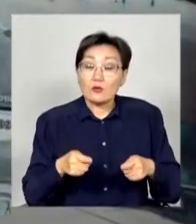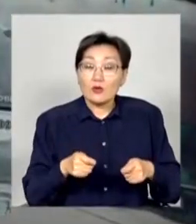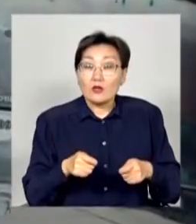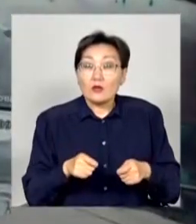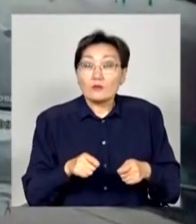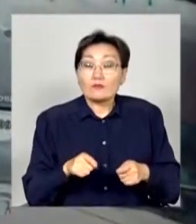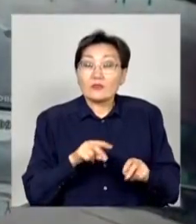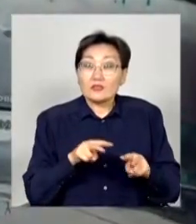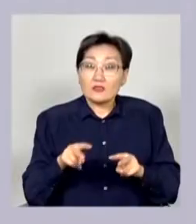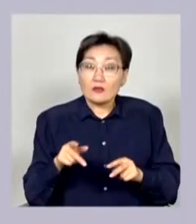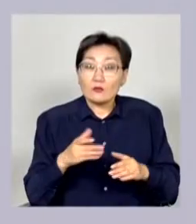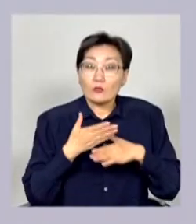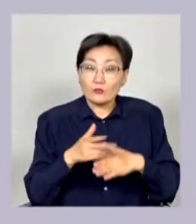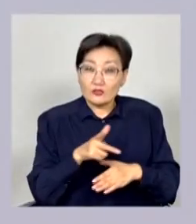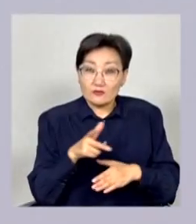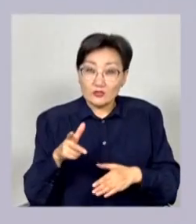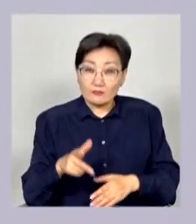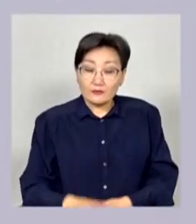камер видеонаблюдения.